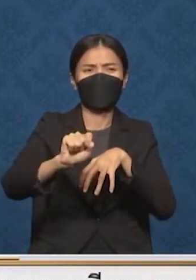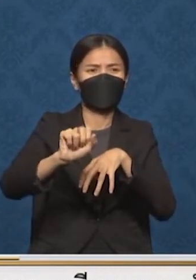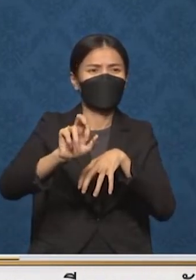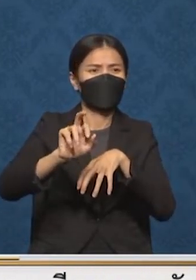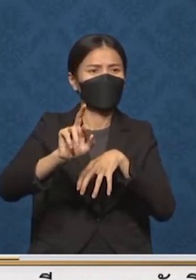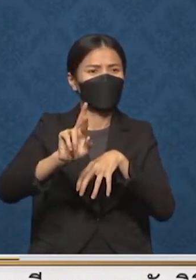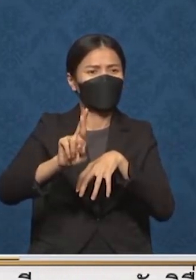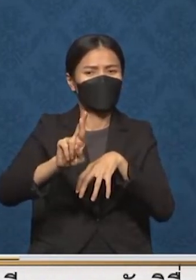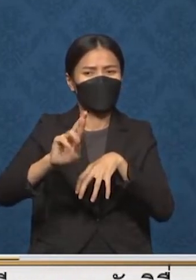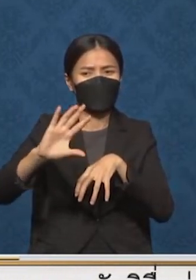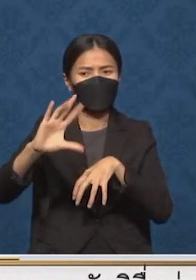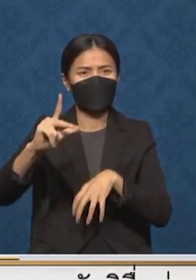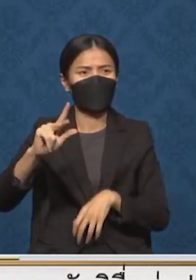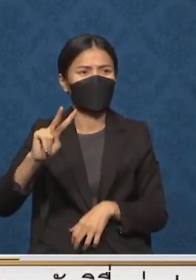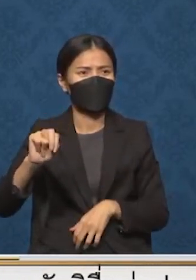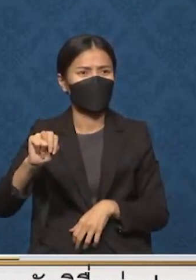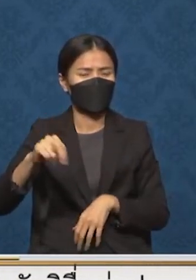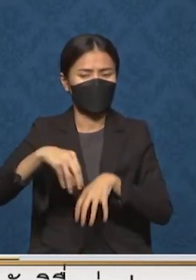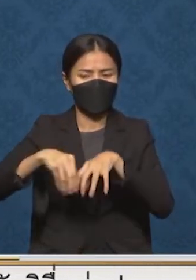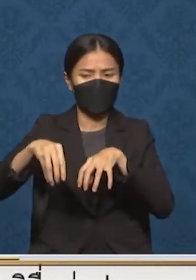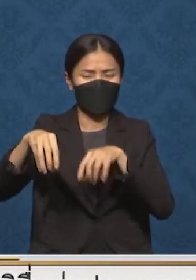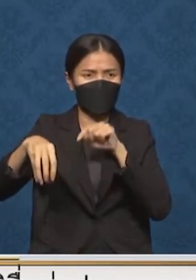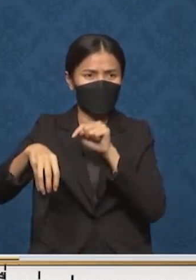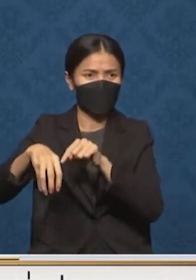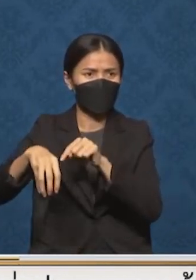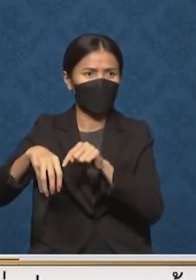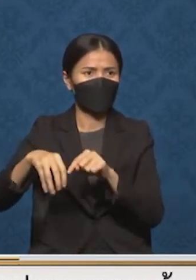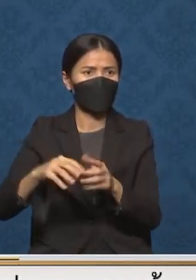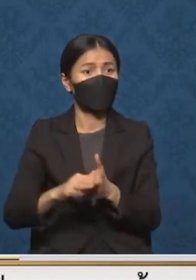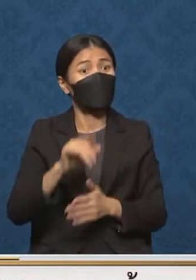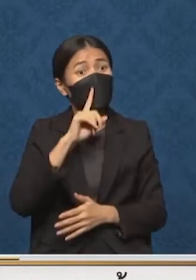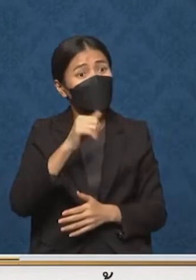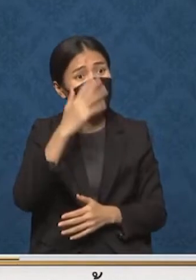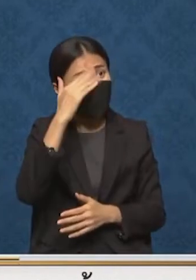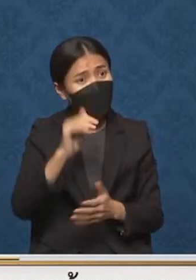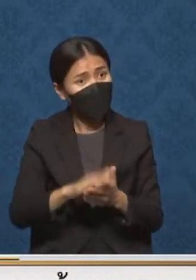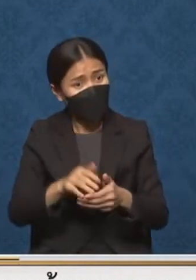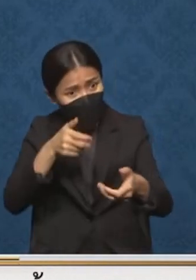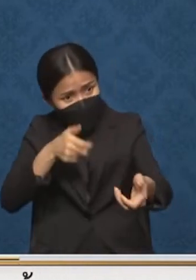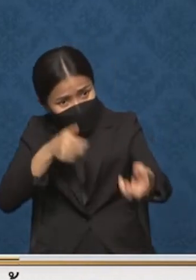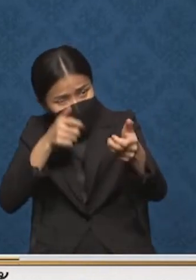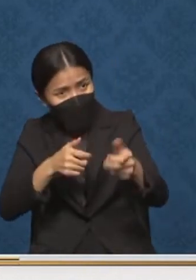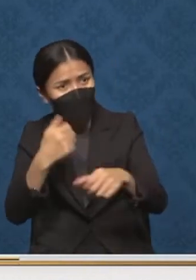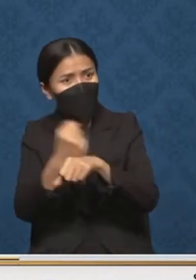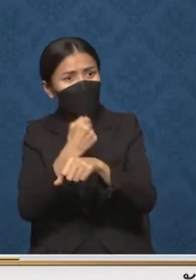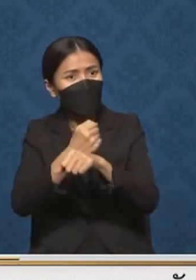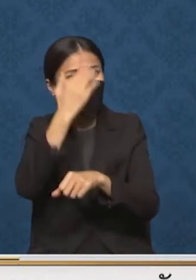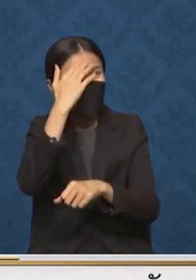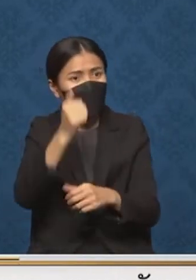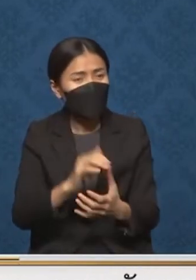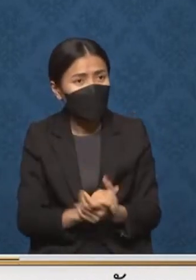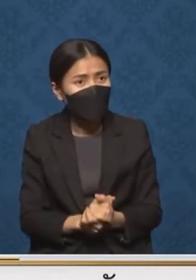ระมงเจาพื้บ้านทำไมตฝยป m16 ครัต้ฝกยิปนลก Breathe, i don understand